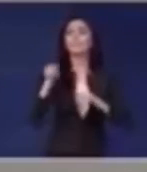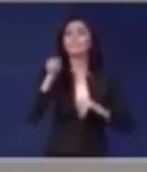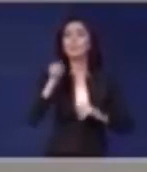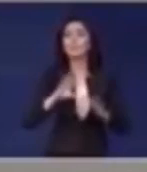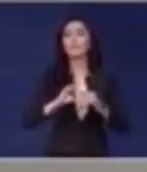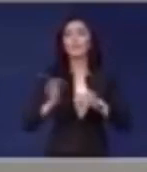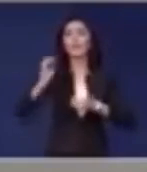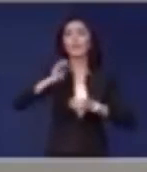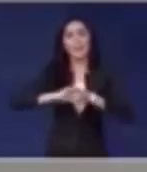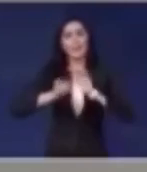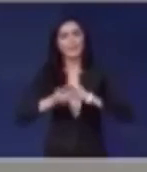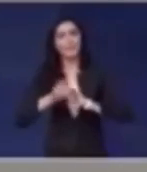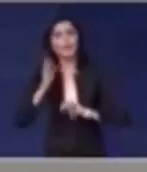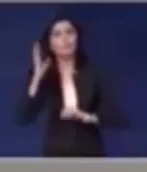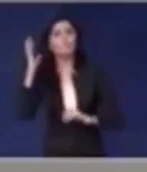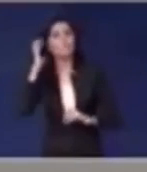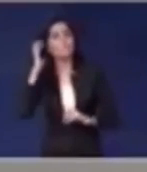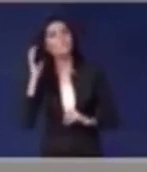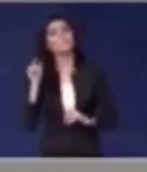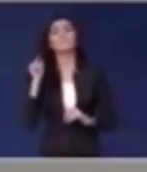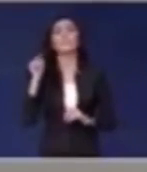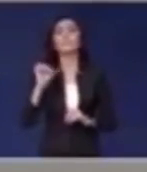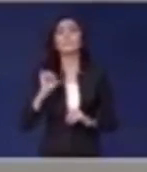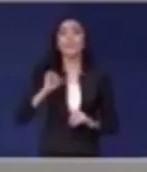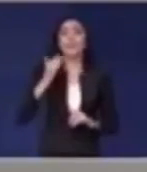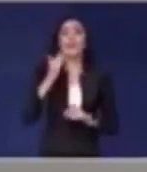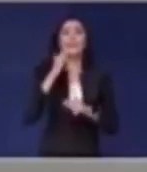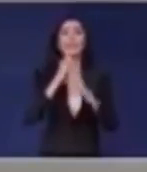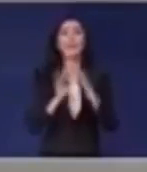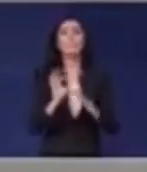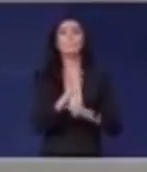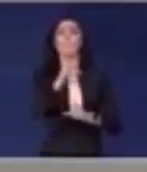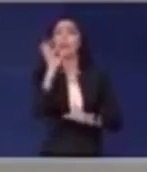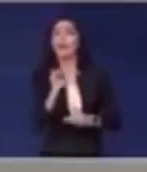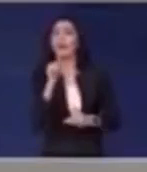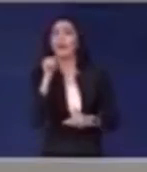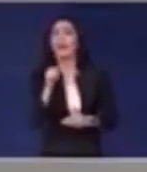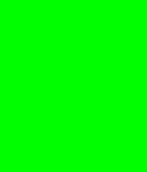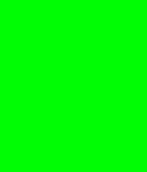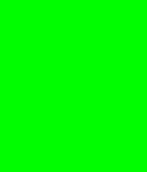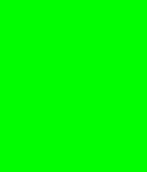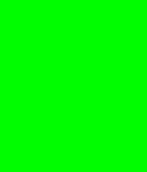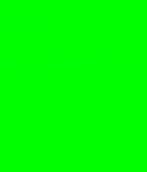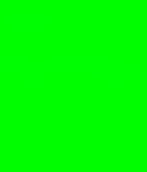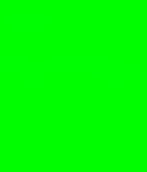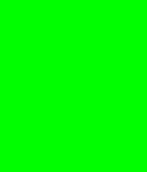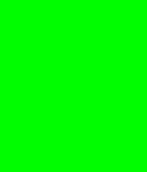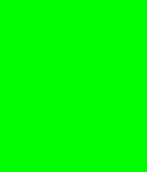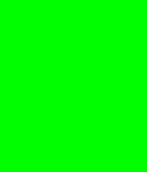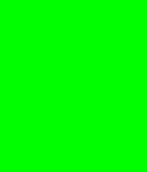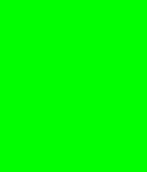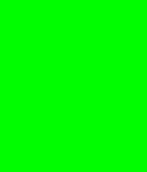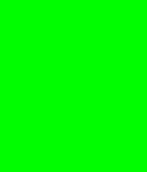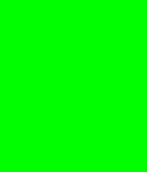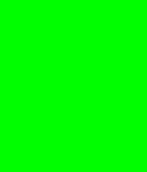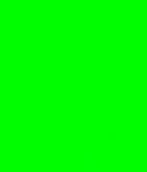ve Dayanışma vakıfları mıza yarım milyar lirayı Aşkın kaynak aktardı